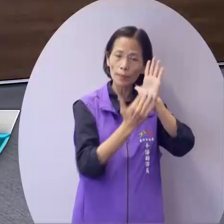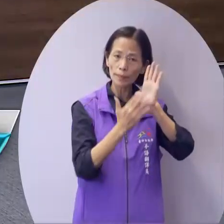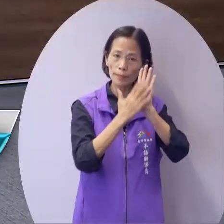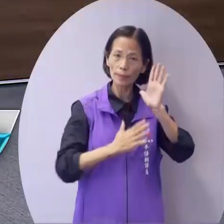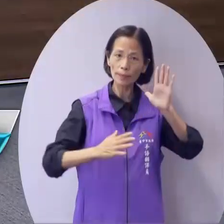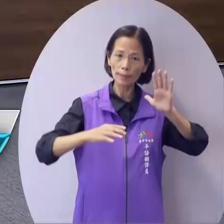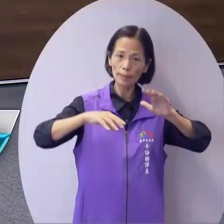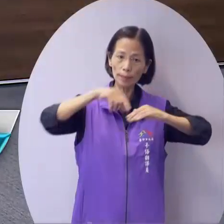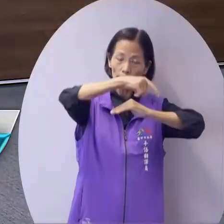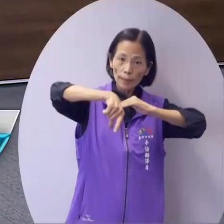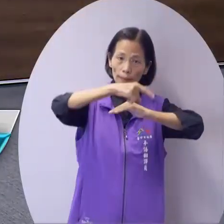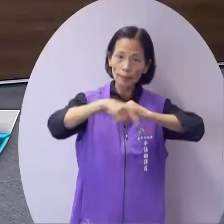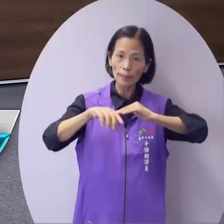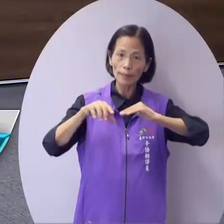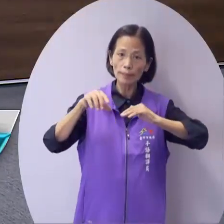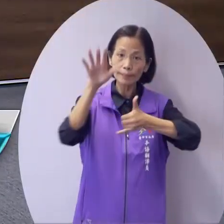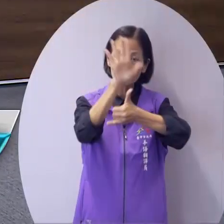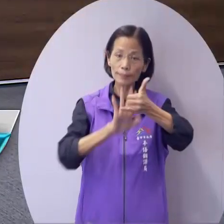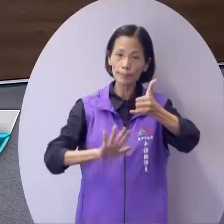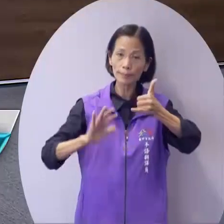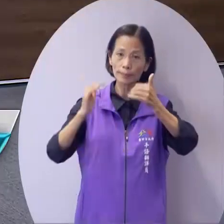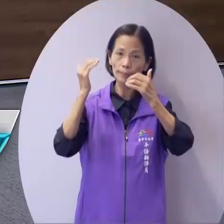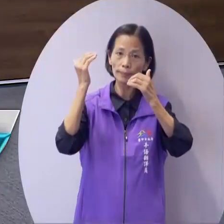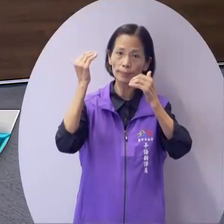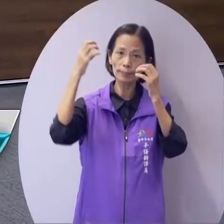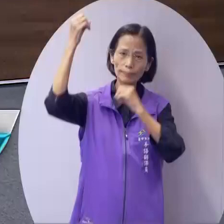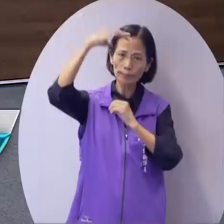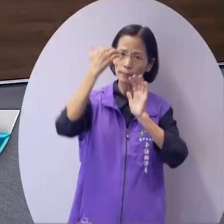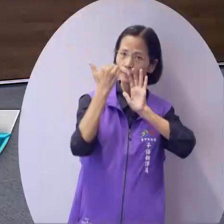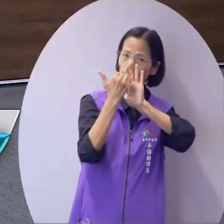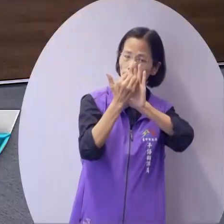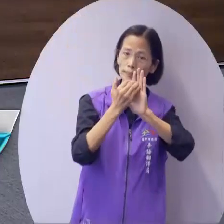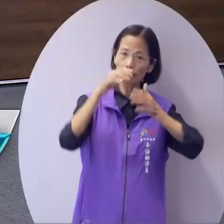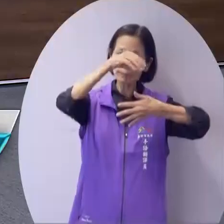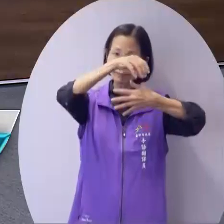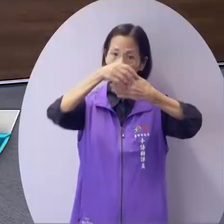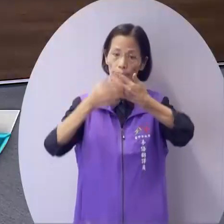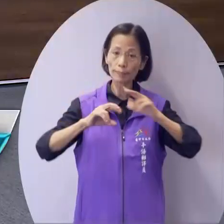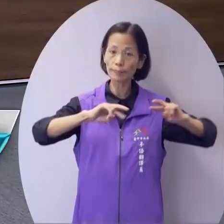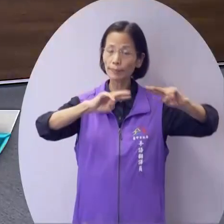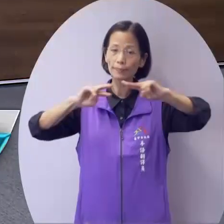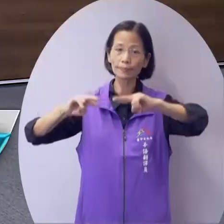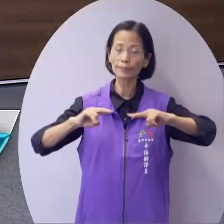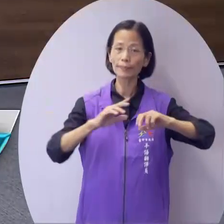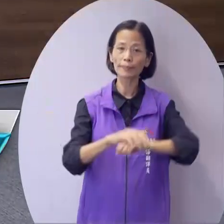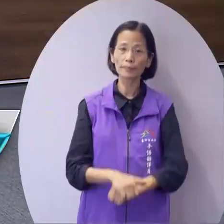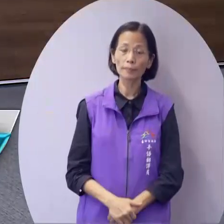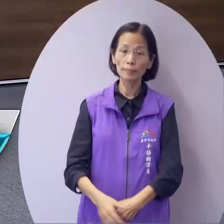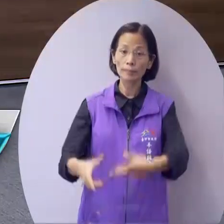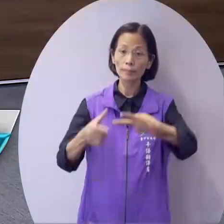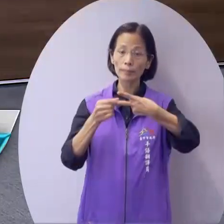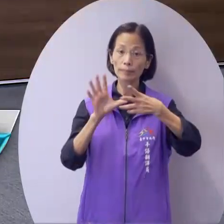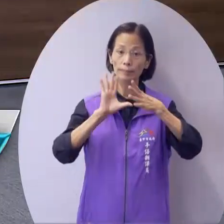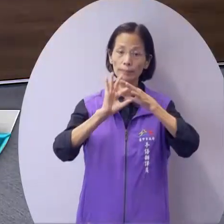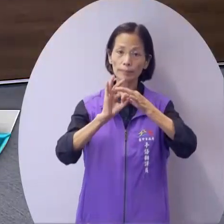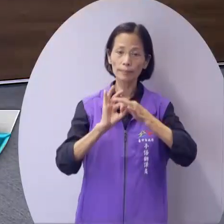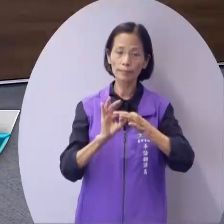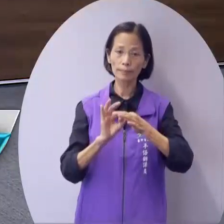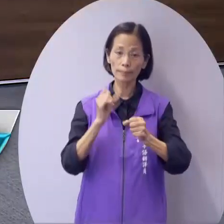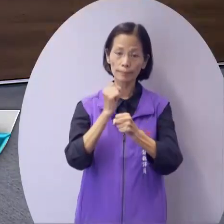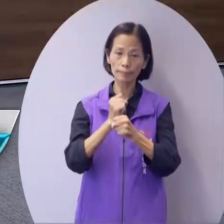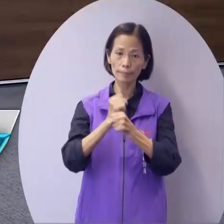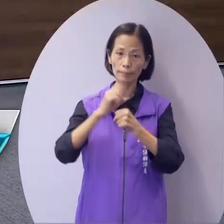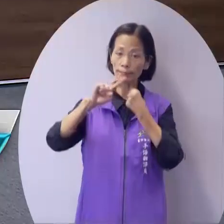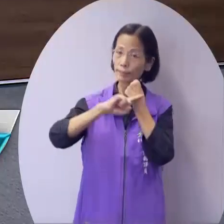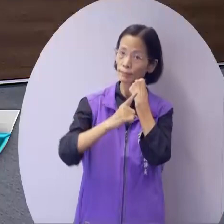露台及造型遮阳板的规定跟修订。第二是有关于执行方